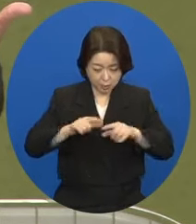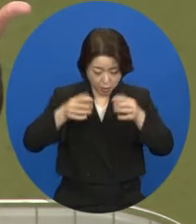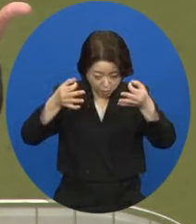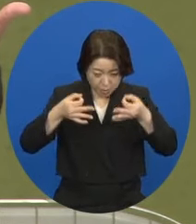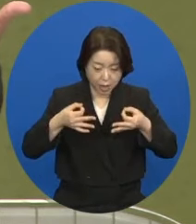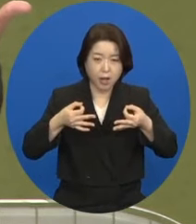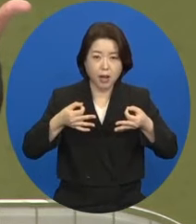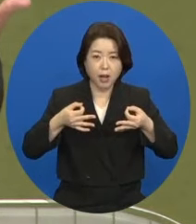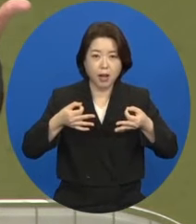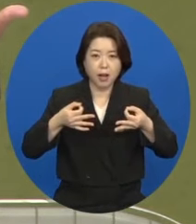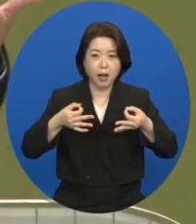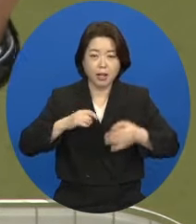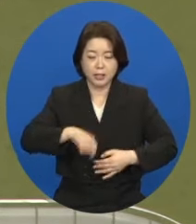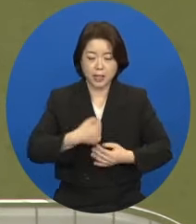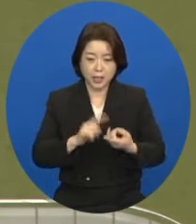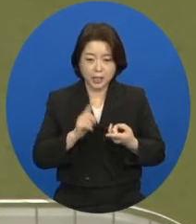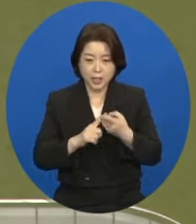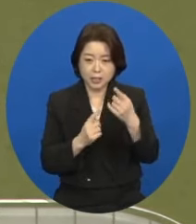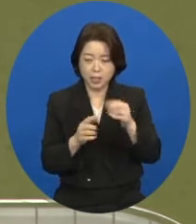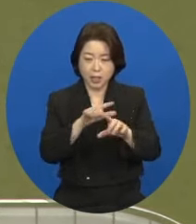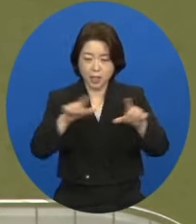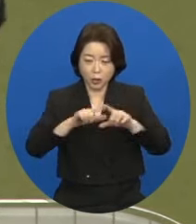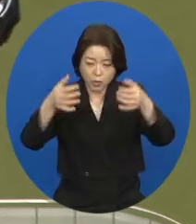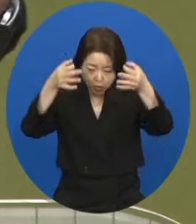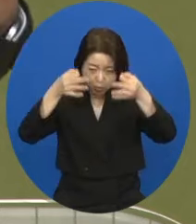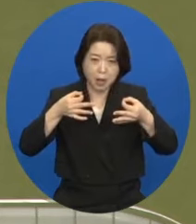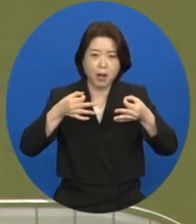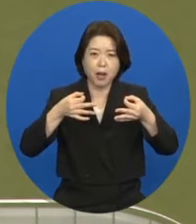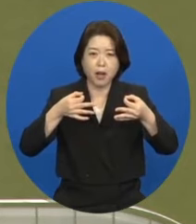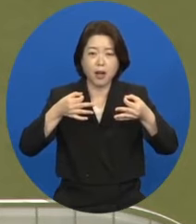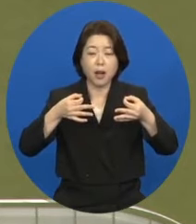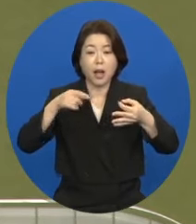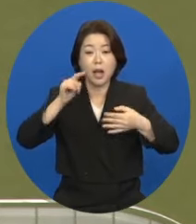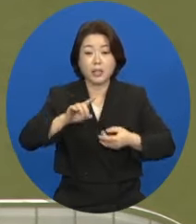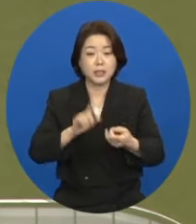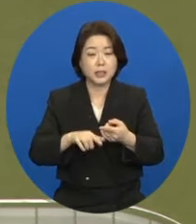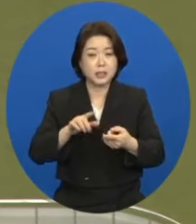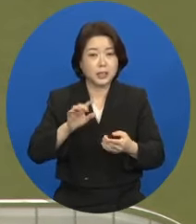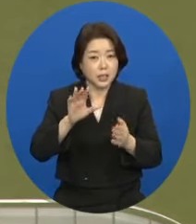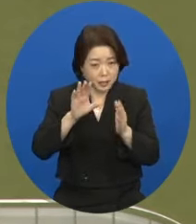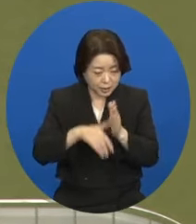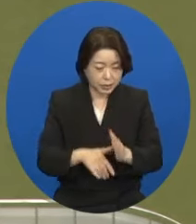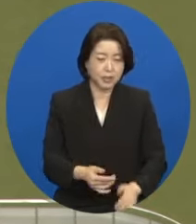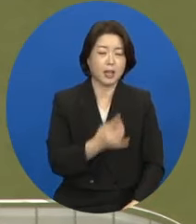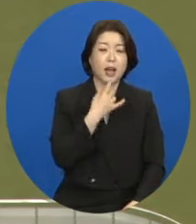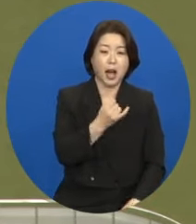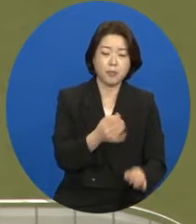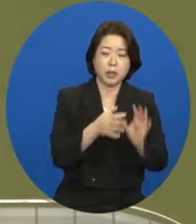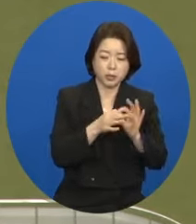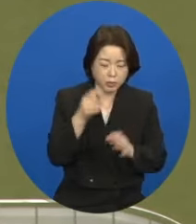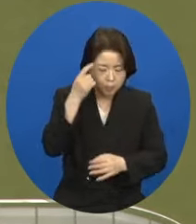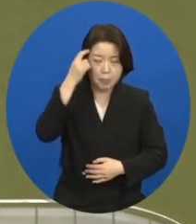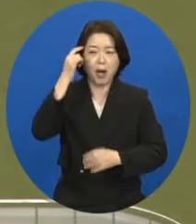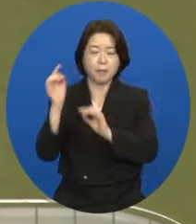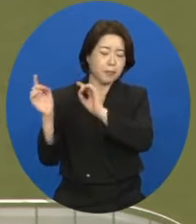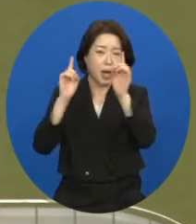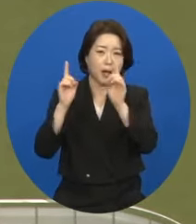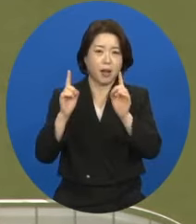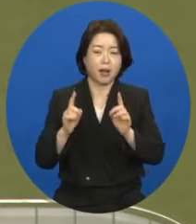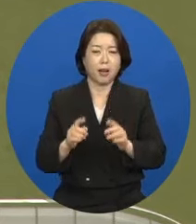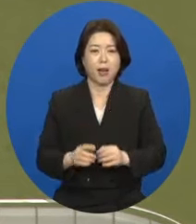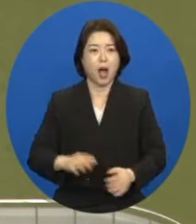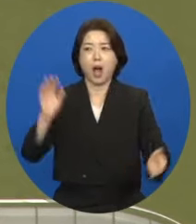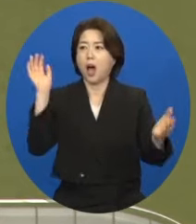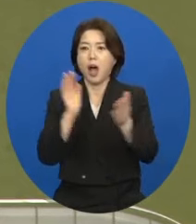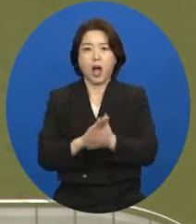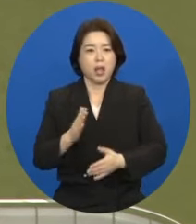자기에 대한 객관화, 자기의 영적 현실에 대한 인식이 그때 이 아비가를 통해서 번쩍 정신이 드는 것이죠. 내가 큰일